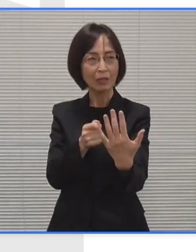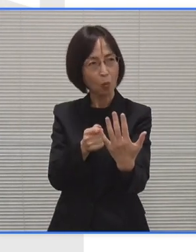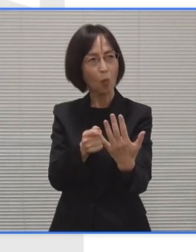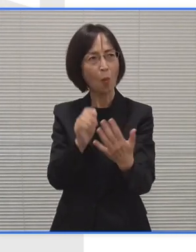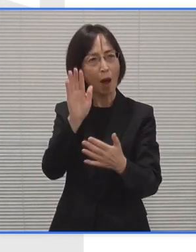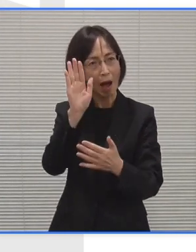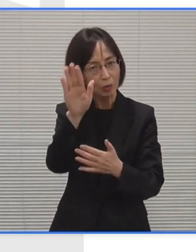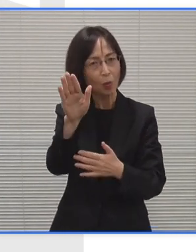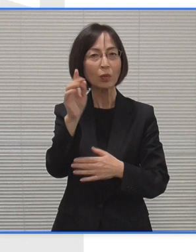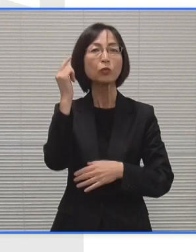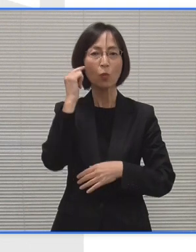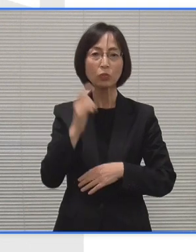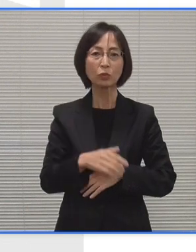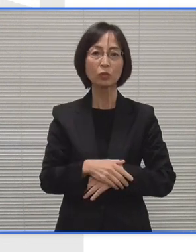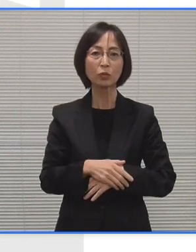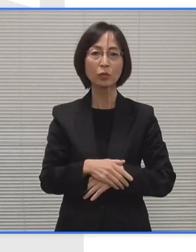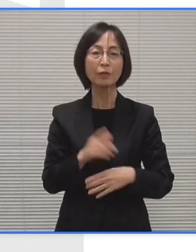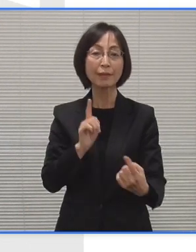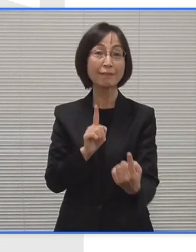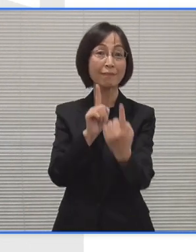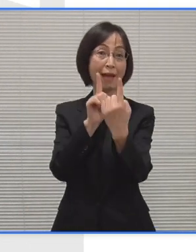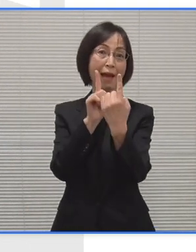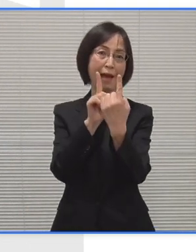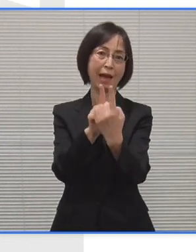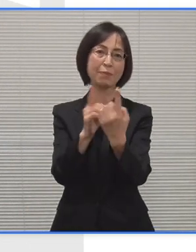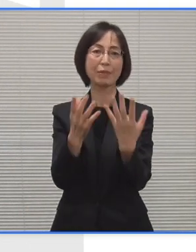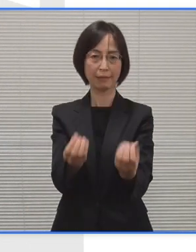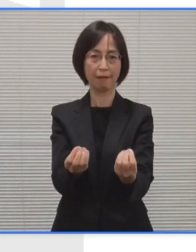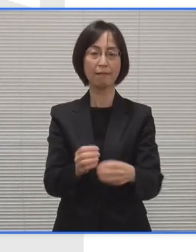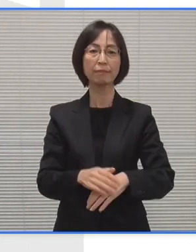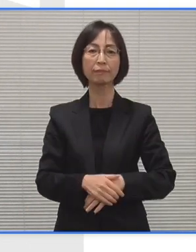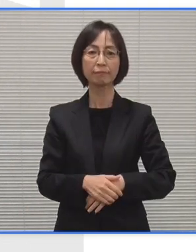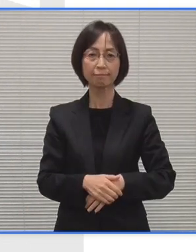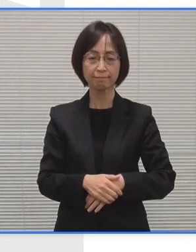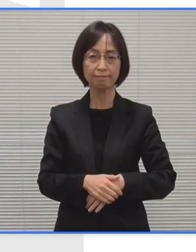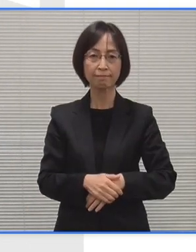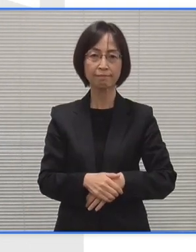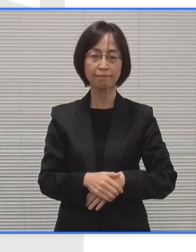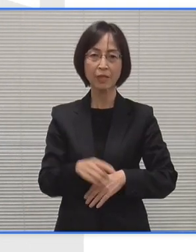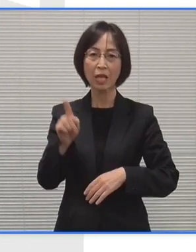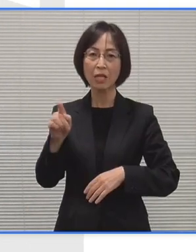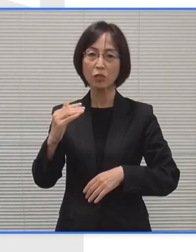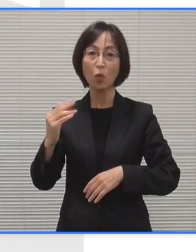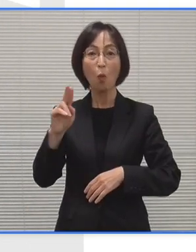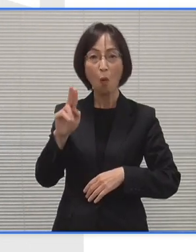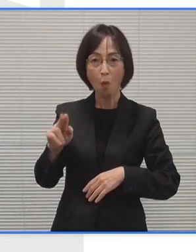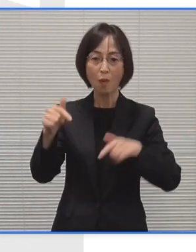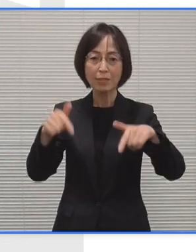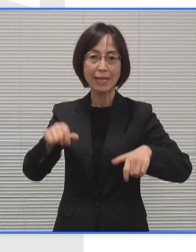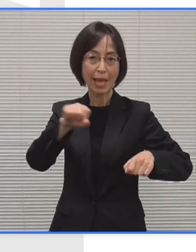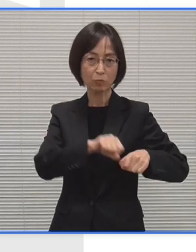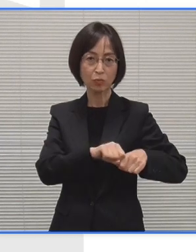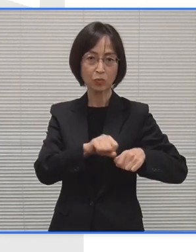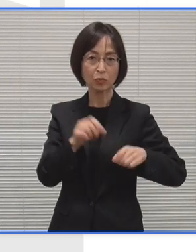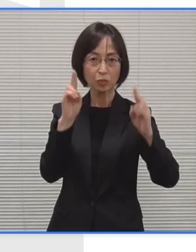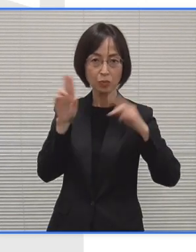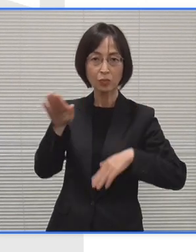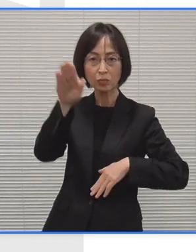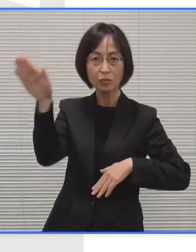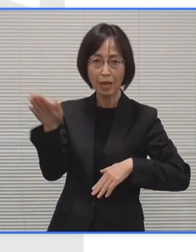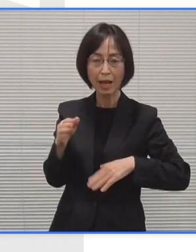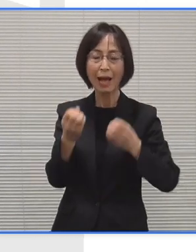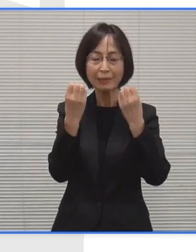ども、お会いをいたしております。そごう西武さんから新体制